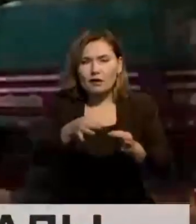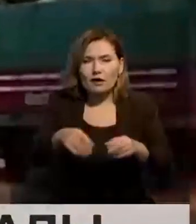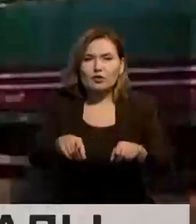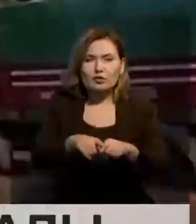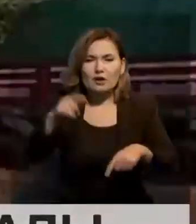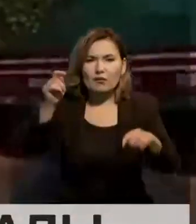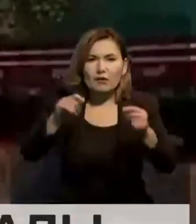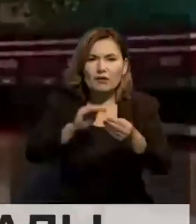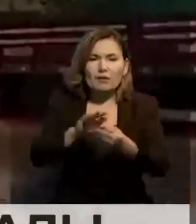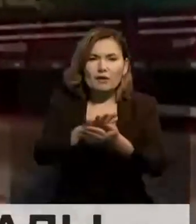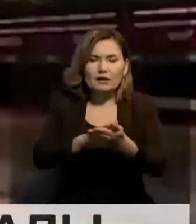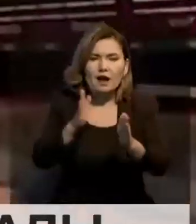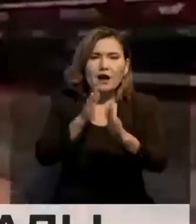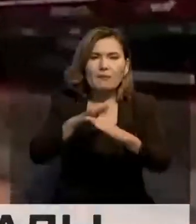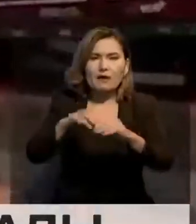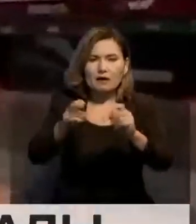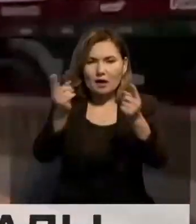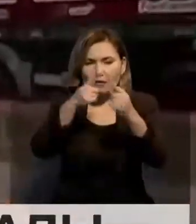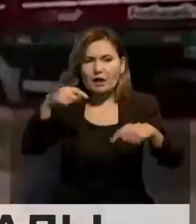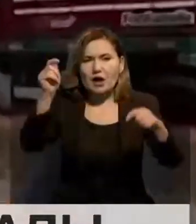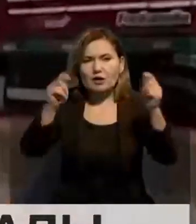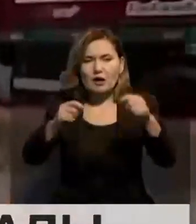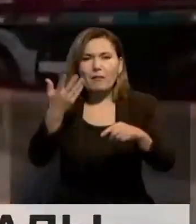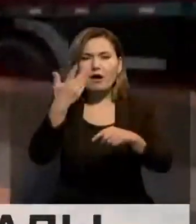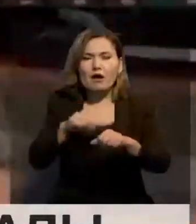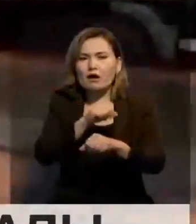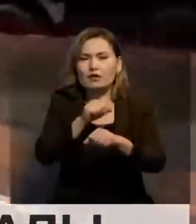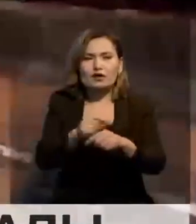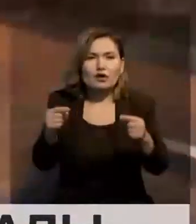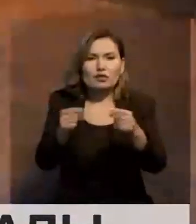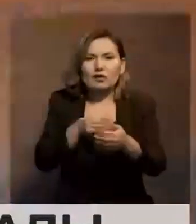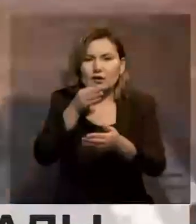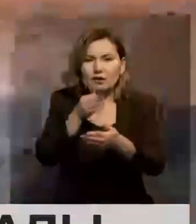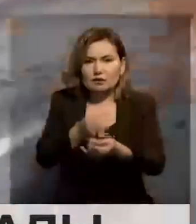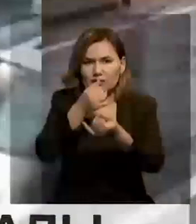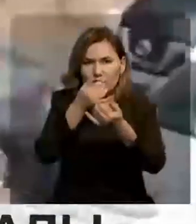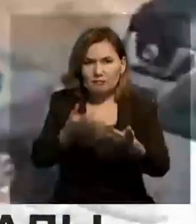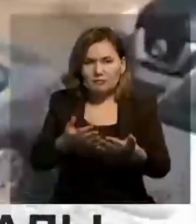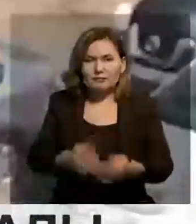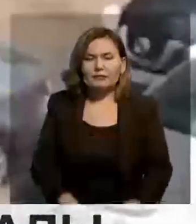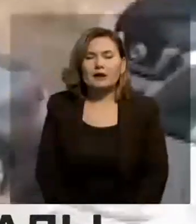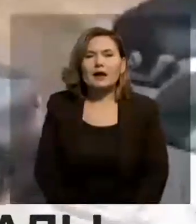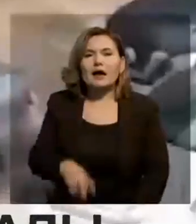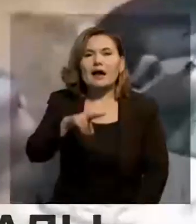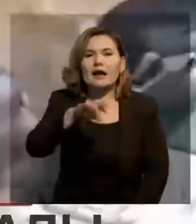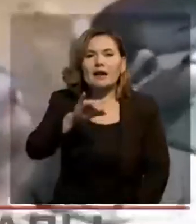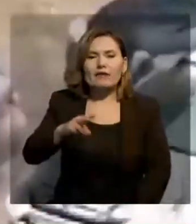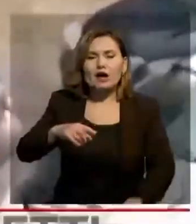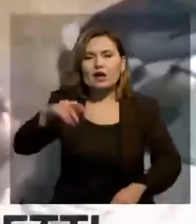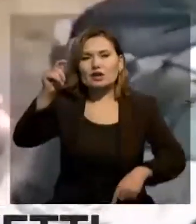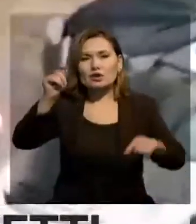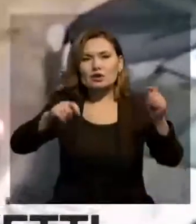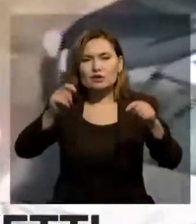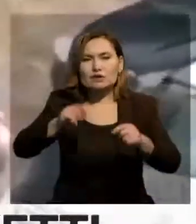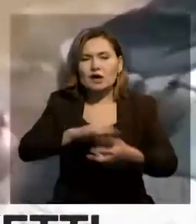деген мәлімет бар. Синоптиктер әзірге жауын-шашын қашан тоқтайтынын нақты айта алмай отыр. Ливанда да су тасқыны болды.